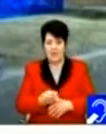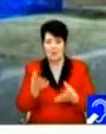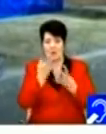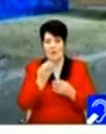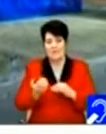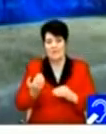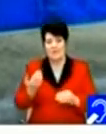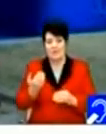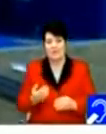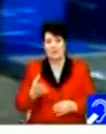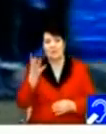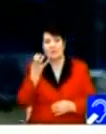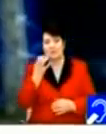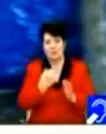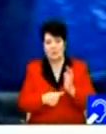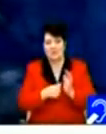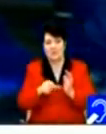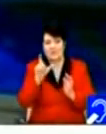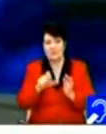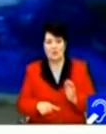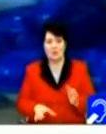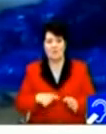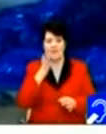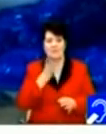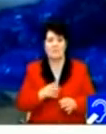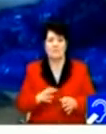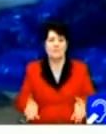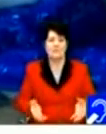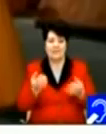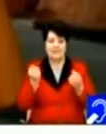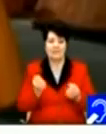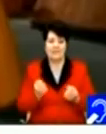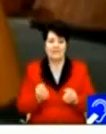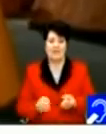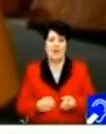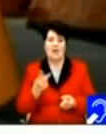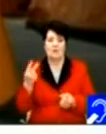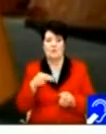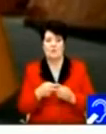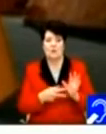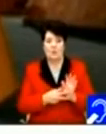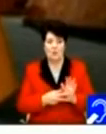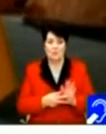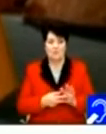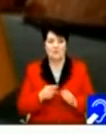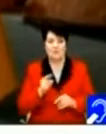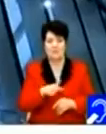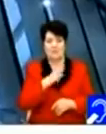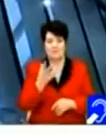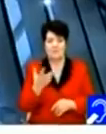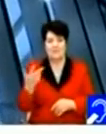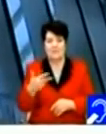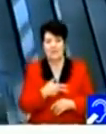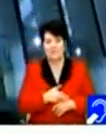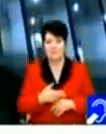trecută, peste 560 de oameni au fost salvați în cadrul exercițiului seism 2018. Scenariul cuprind da cel puțin 3.000 de morți,